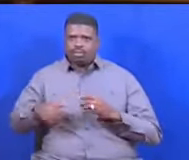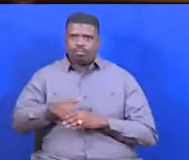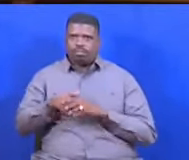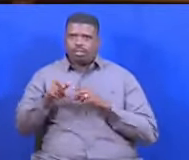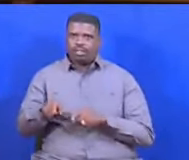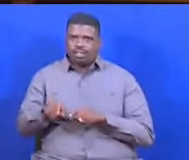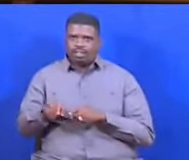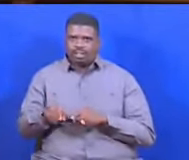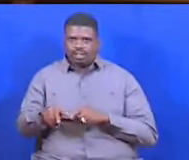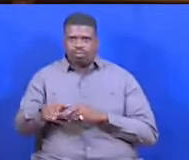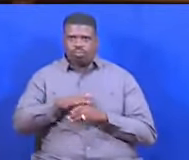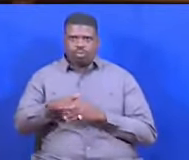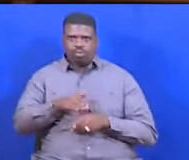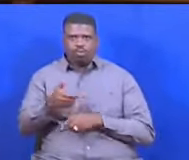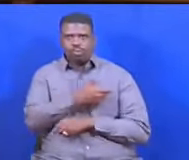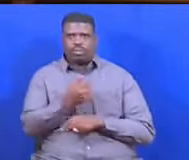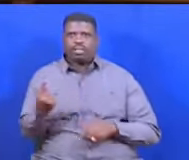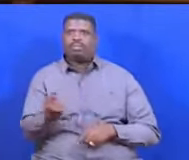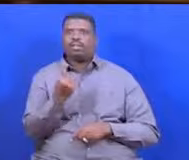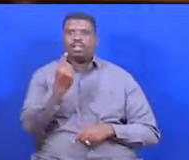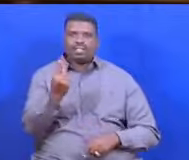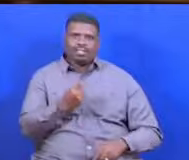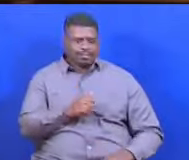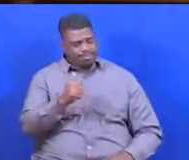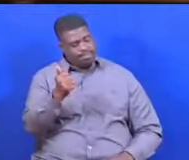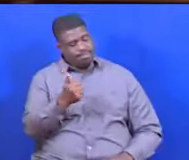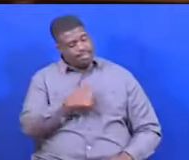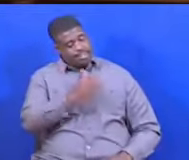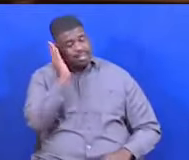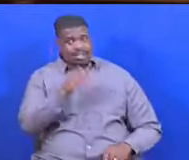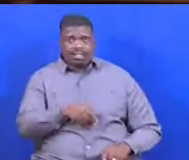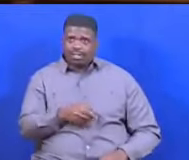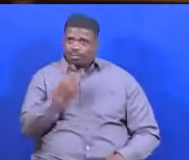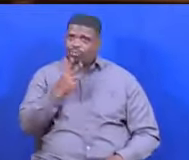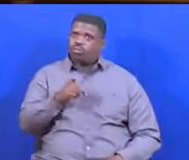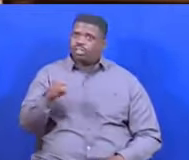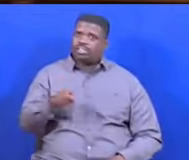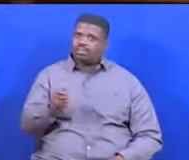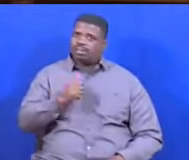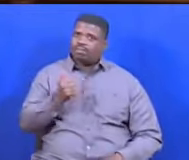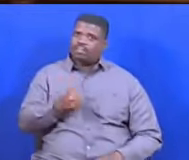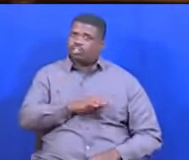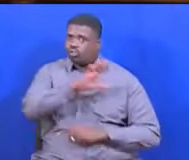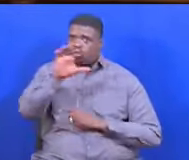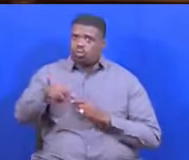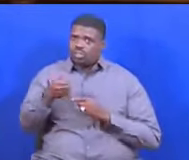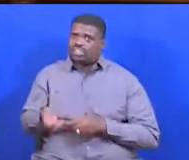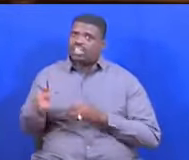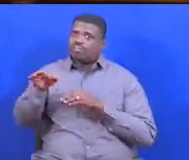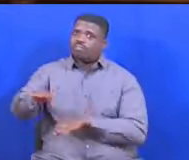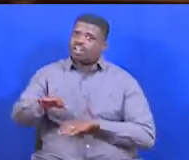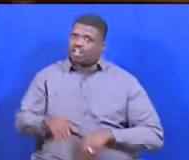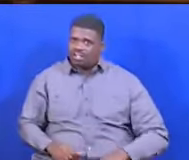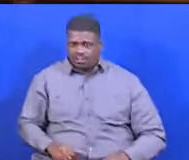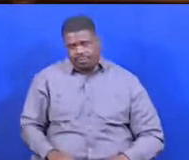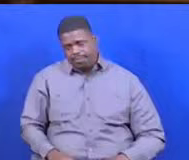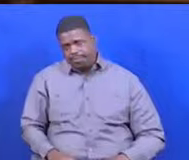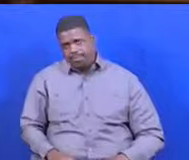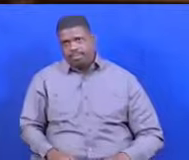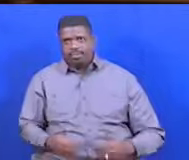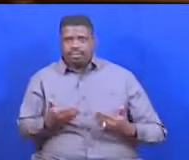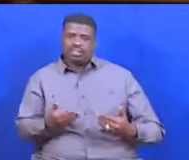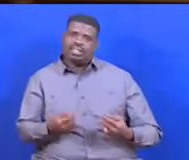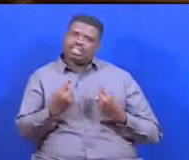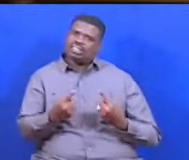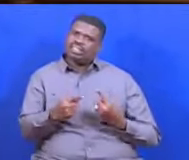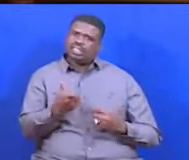itumike kwenye hospitali za serikali peke yake. Kama mtaona hizi hospitali za binafsi zitakuwepo, zote zitakufa automatic. Lakini